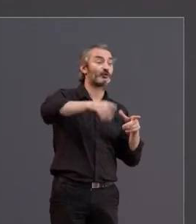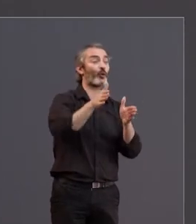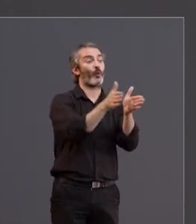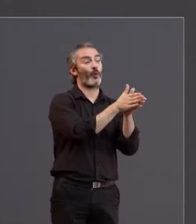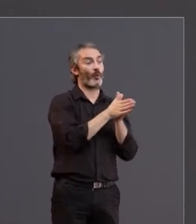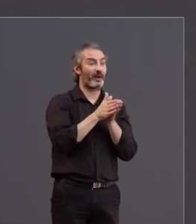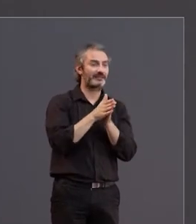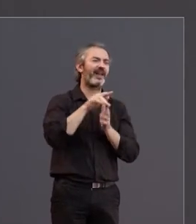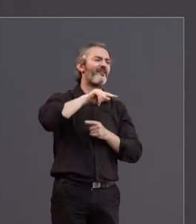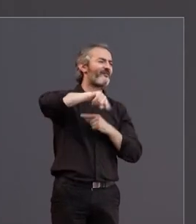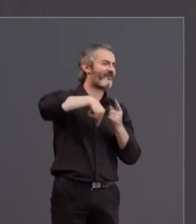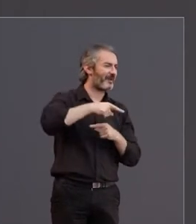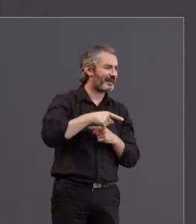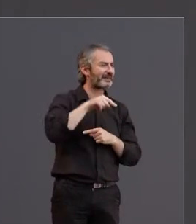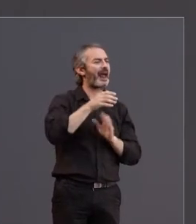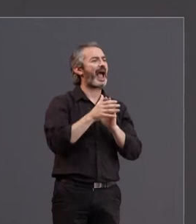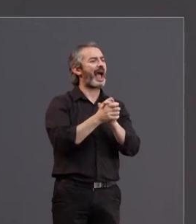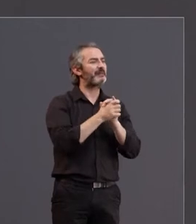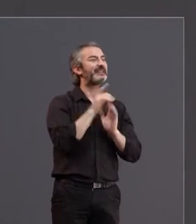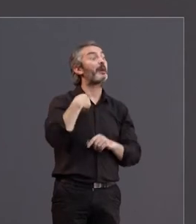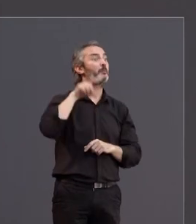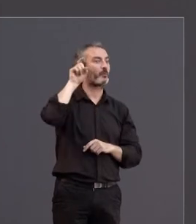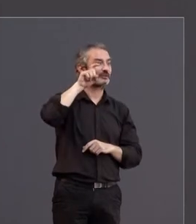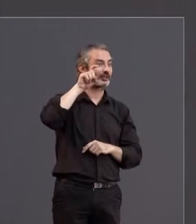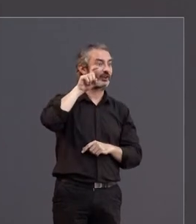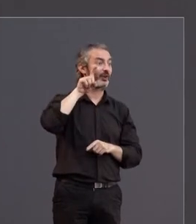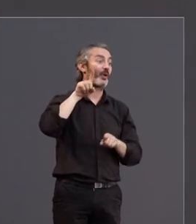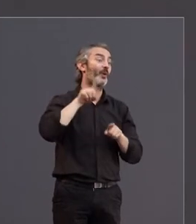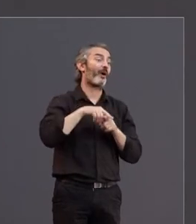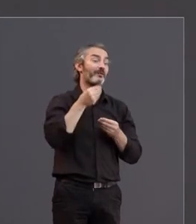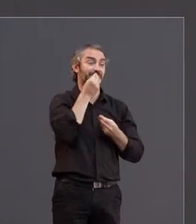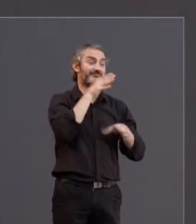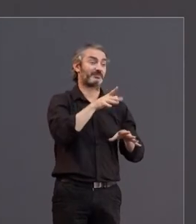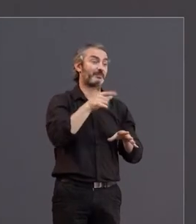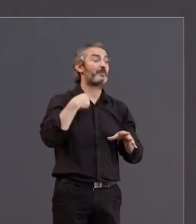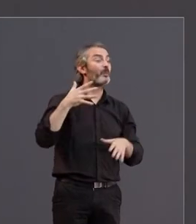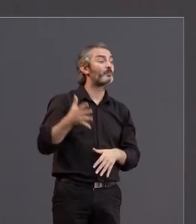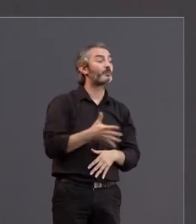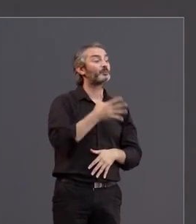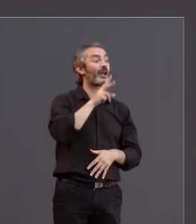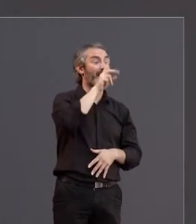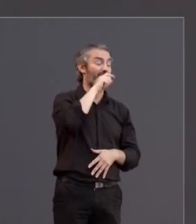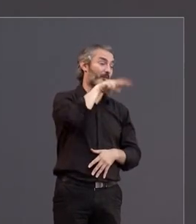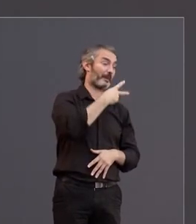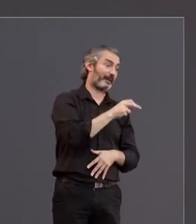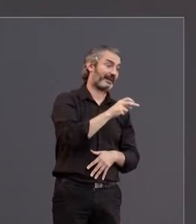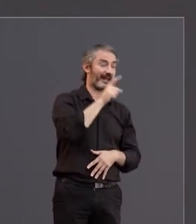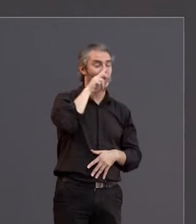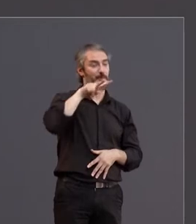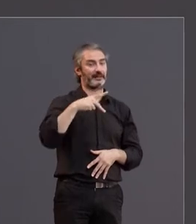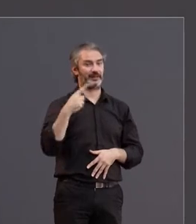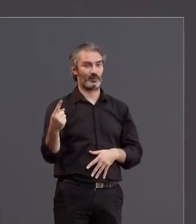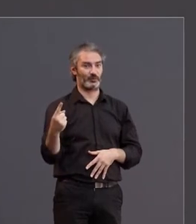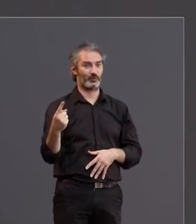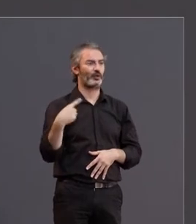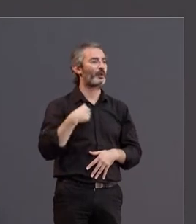companys, els familiars, els amics i professors, en nom i representació de les promocions 2020-2021. I